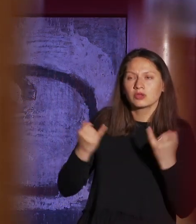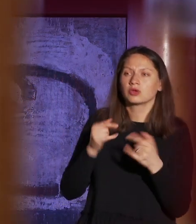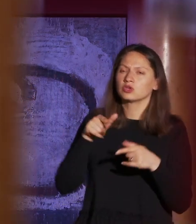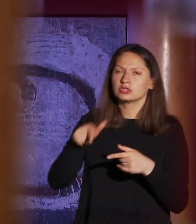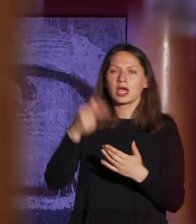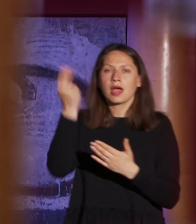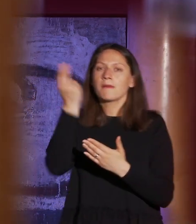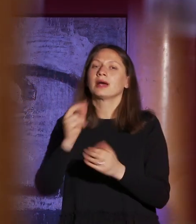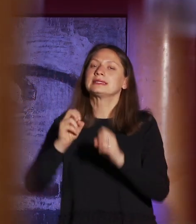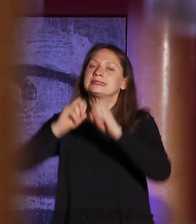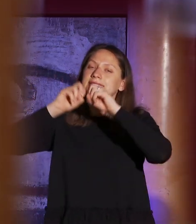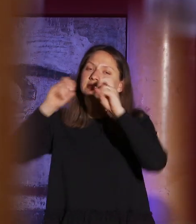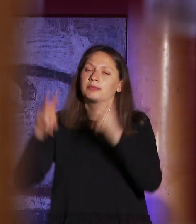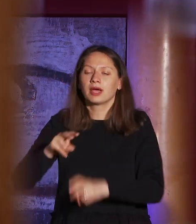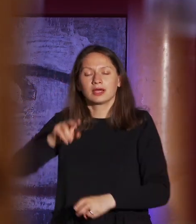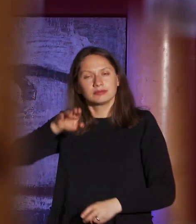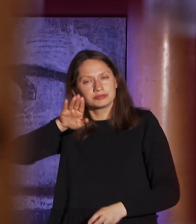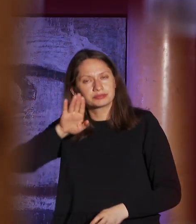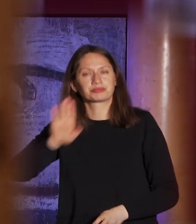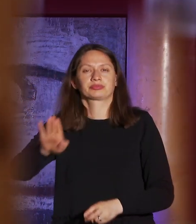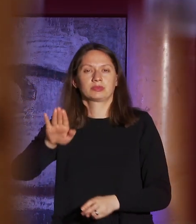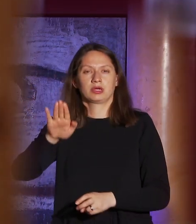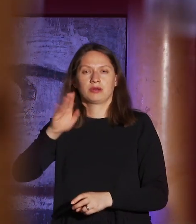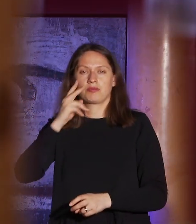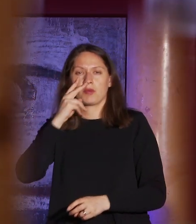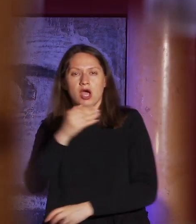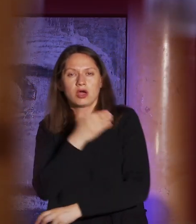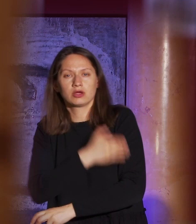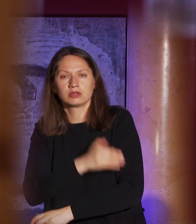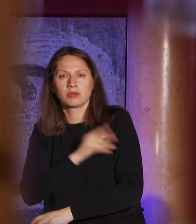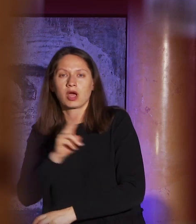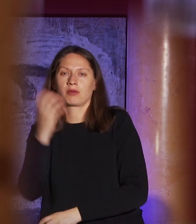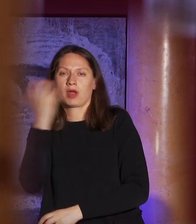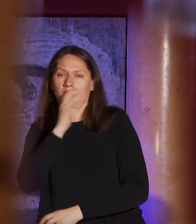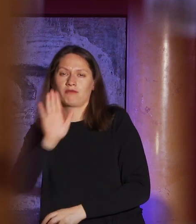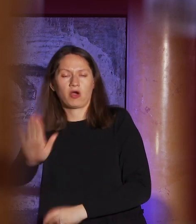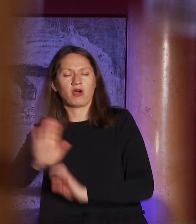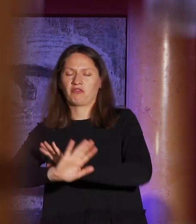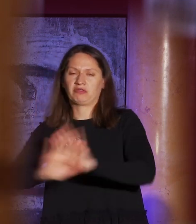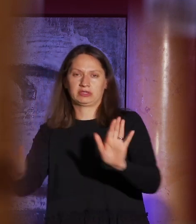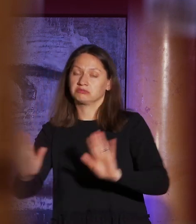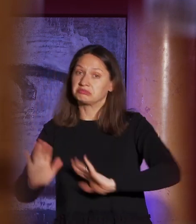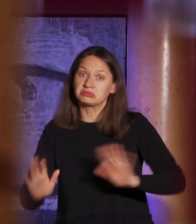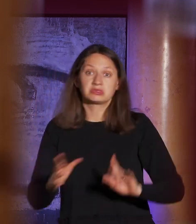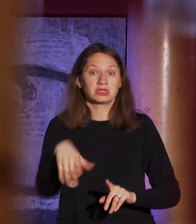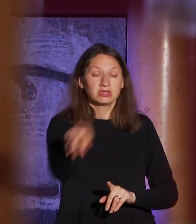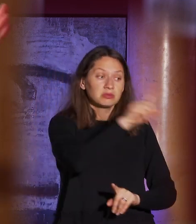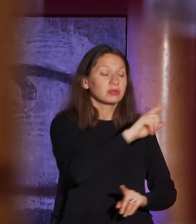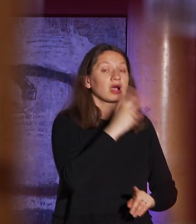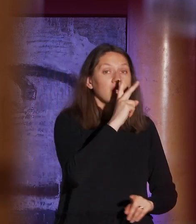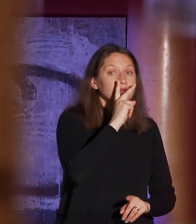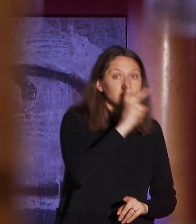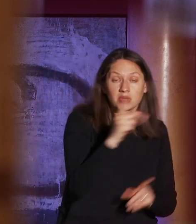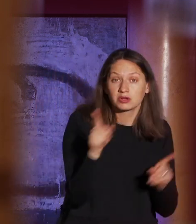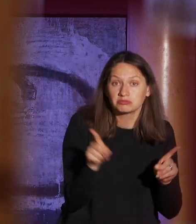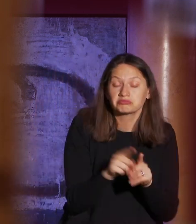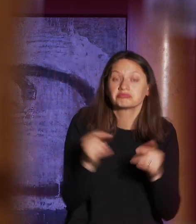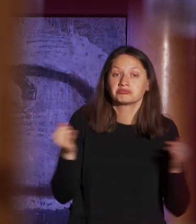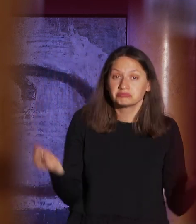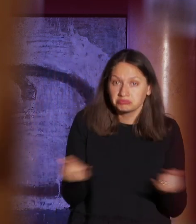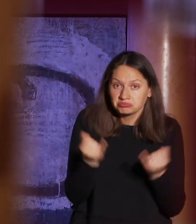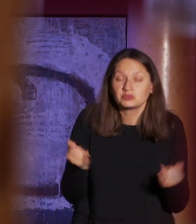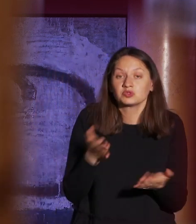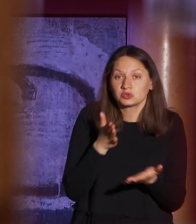specializuotai tik tais nematančiam žmogui ir visiems kitiems visiškai tai na, neaktualu, neįdomu ir